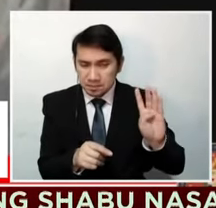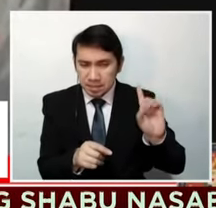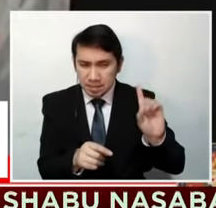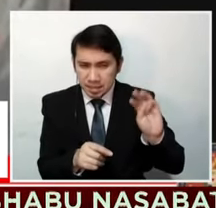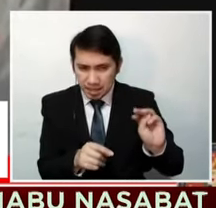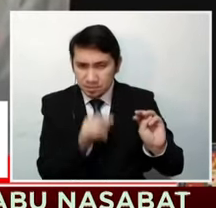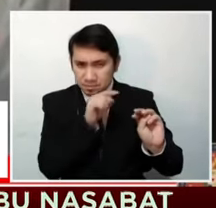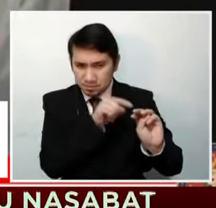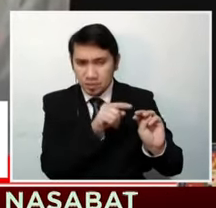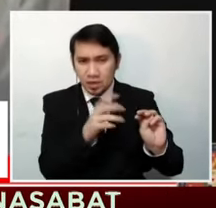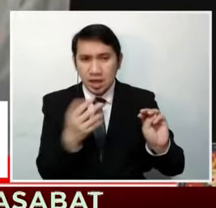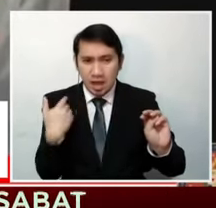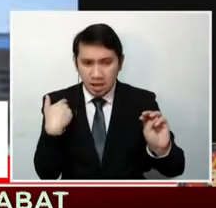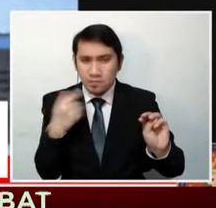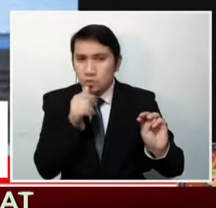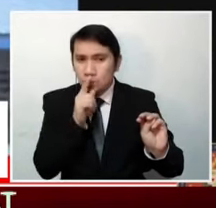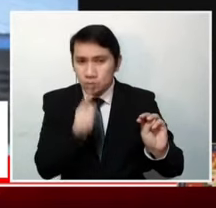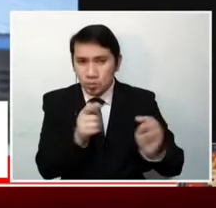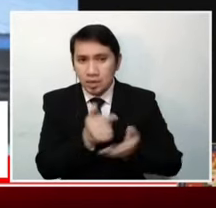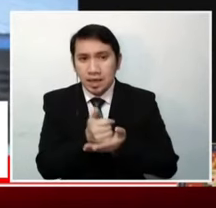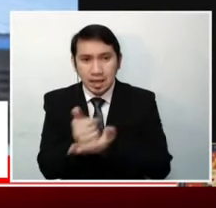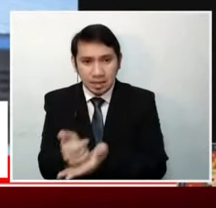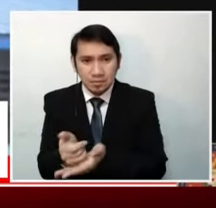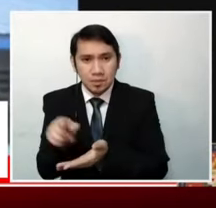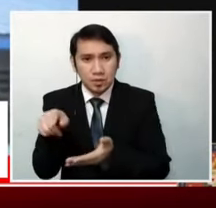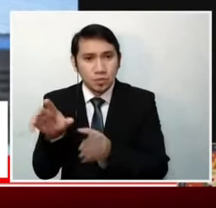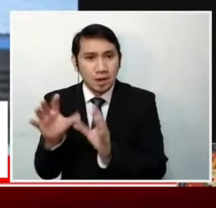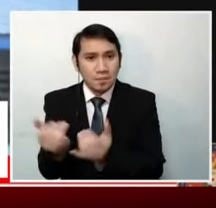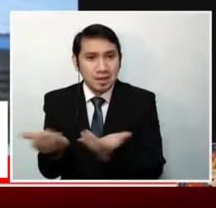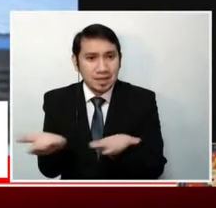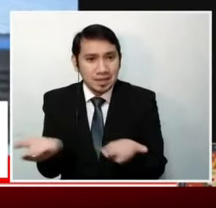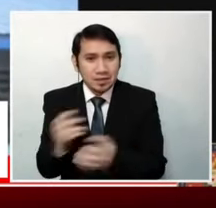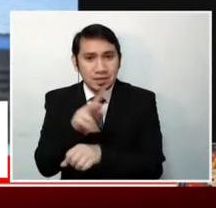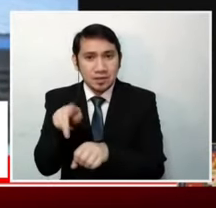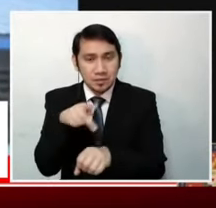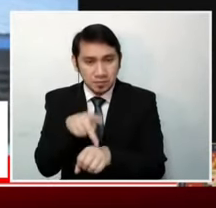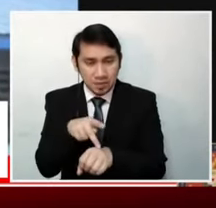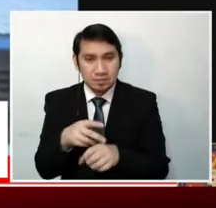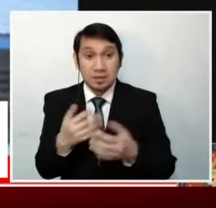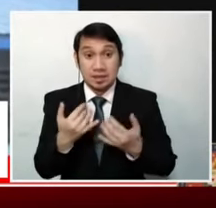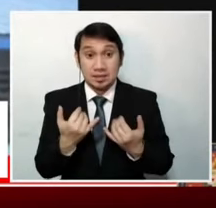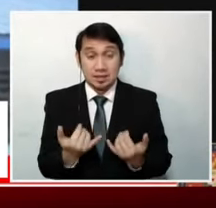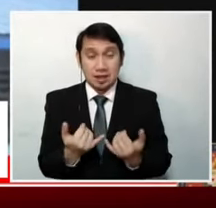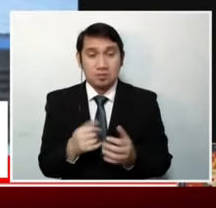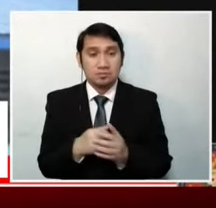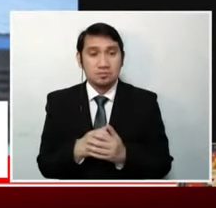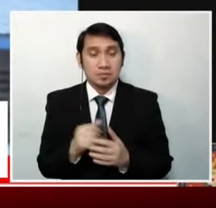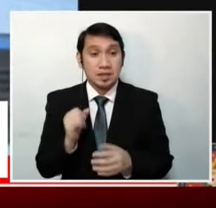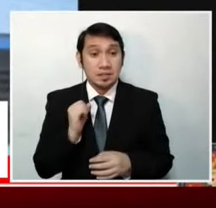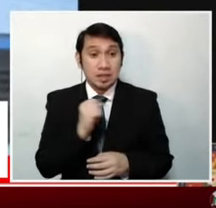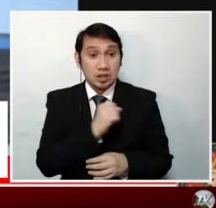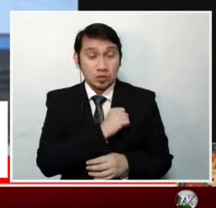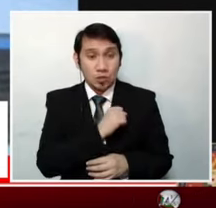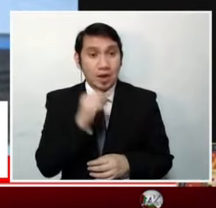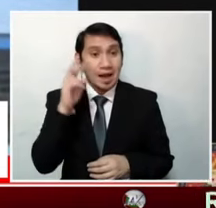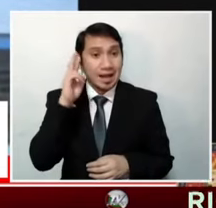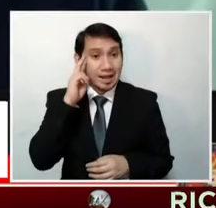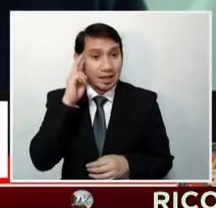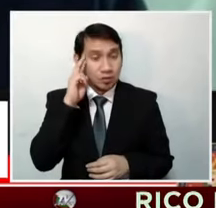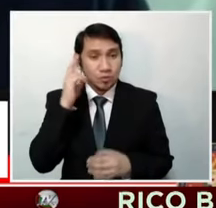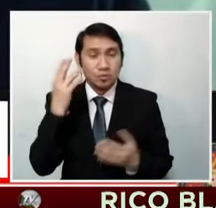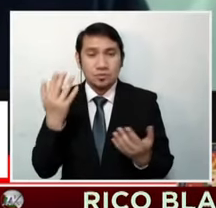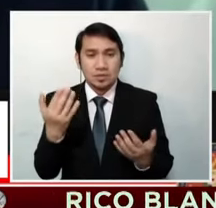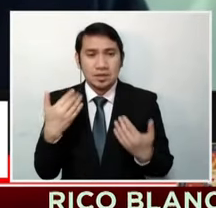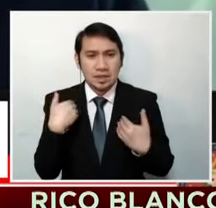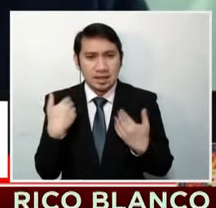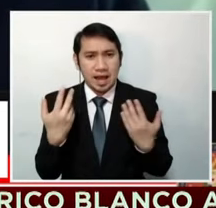na tulungan ang ating mga local manufacturer. Kaya naman nagpa siya si Senate President Pro Tempore Ralph Recto na magpasa ng isang polisiya